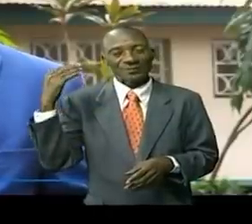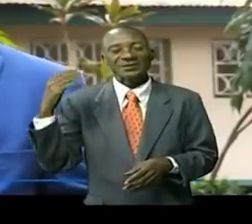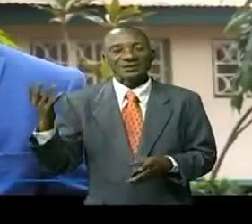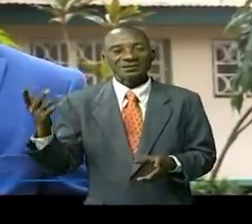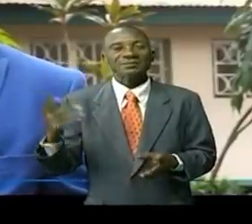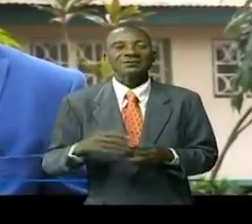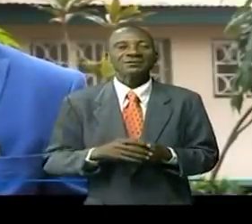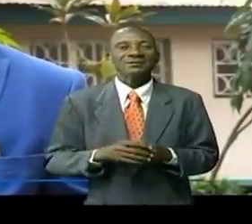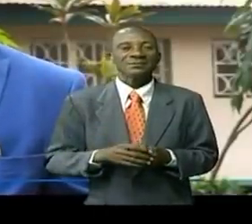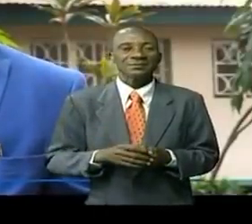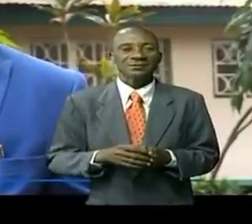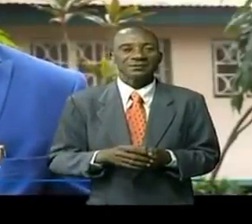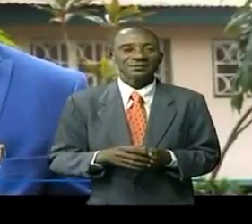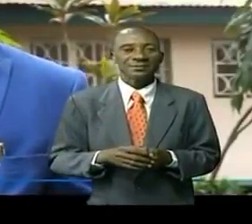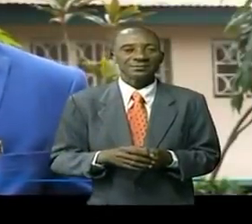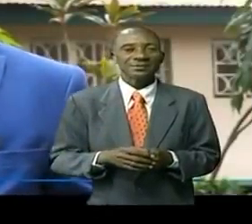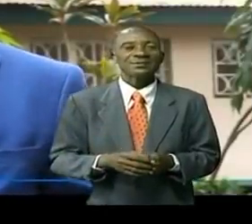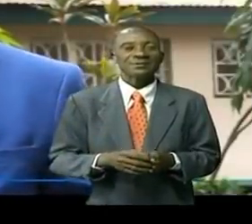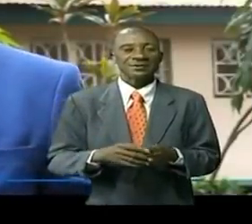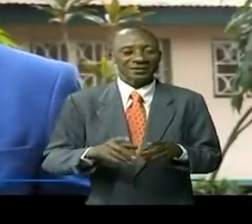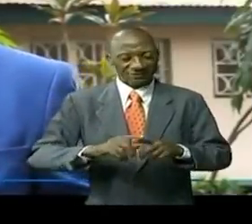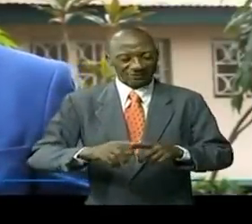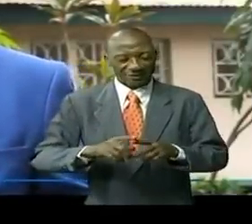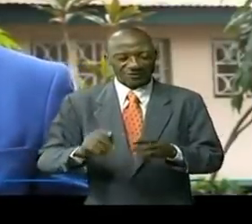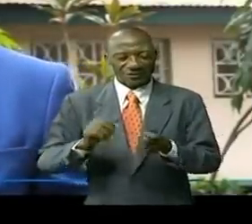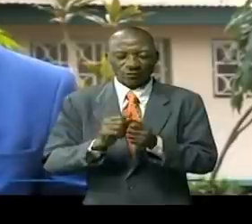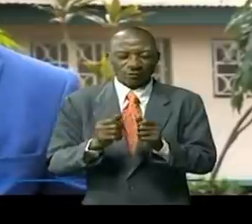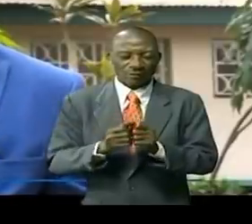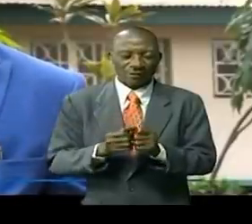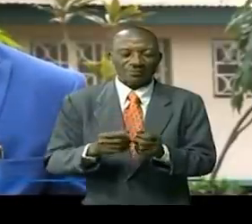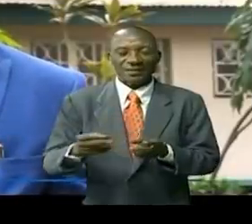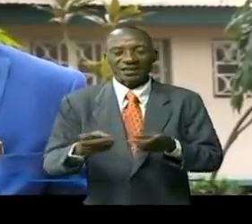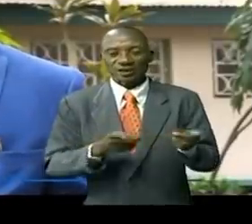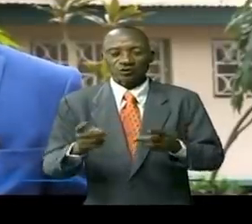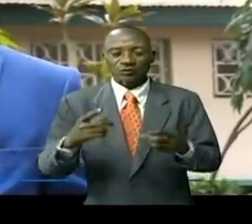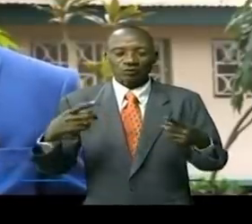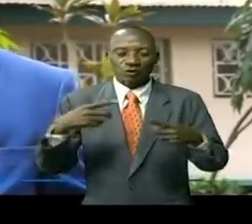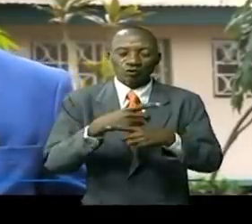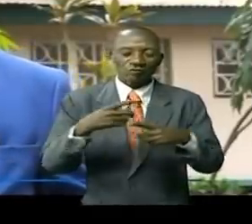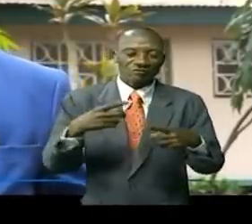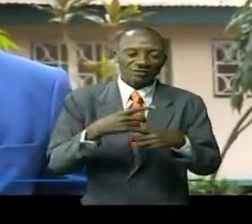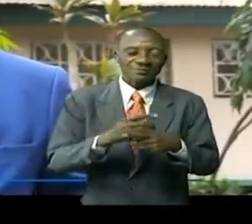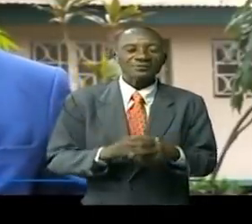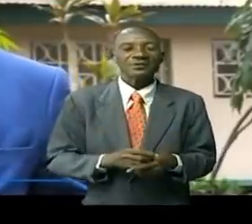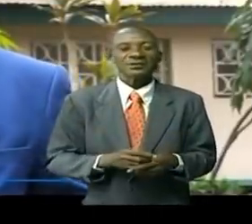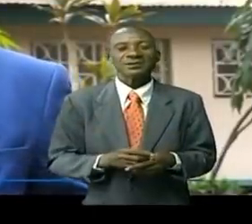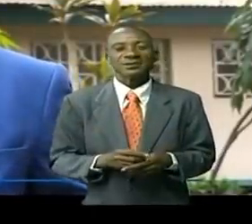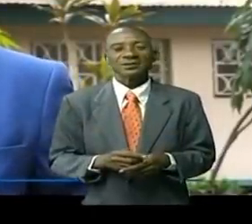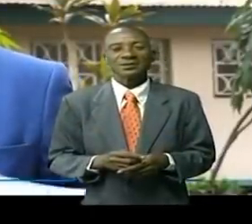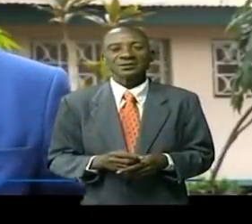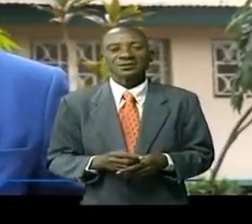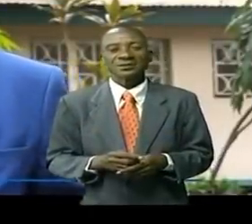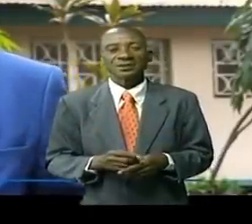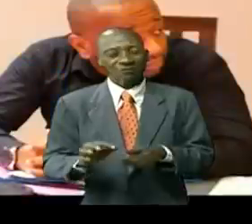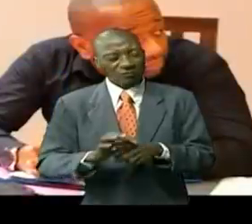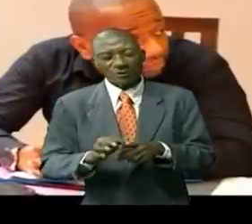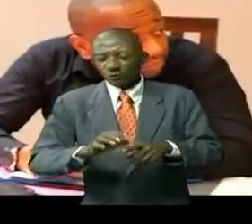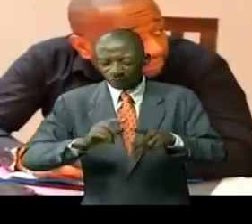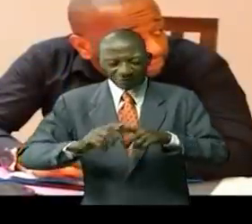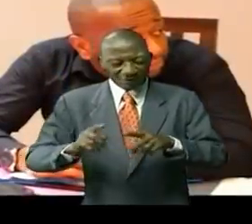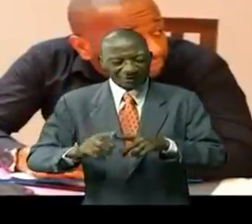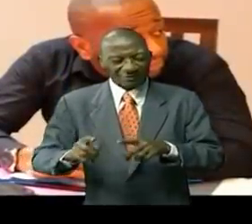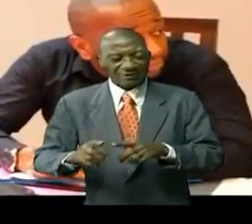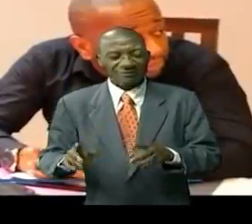gestion positive du conflit, la gestion de la logistique. C'est autant de thèmes que nous proposons et